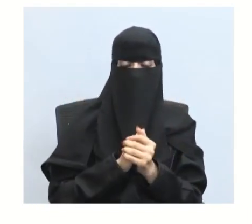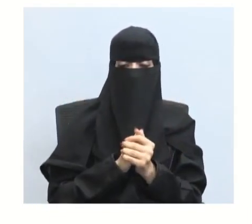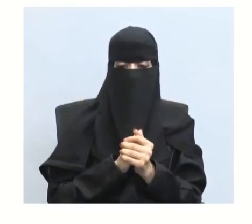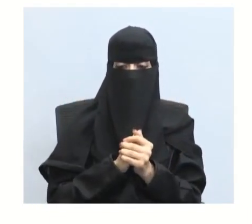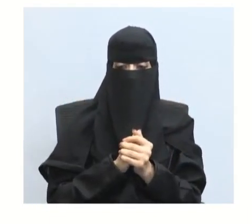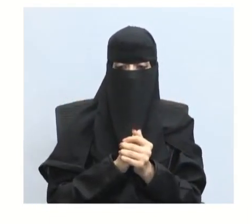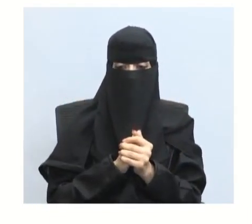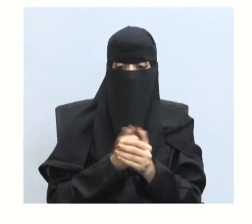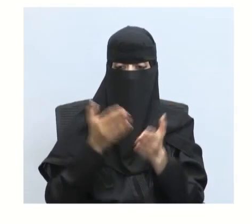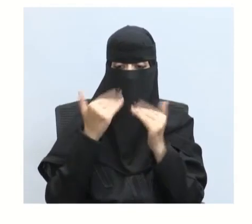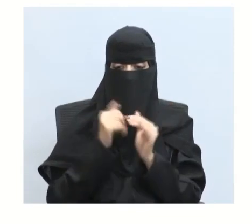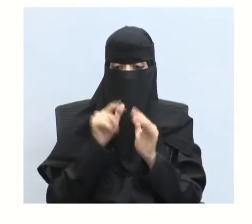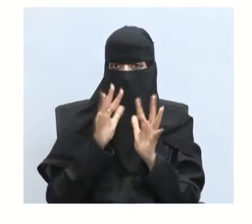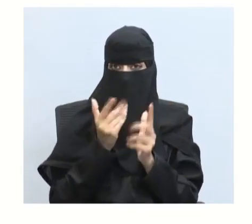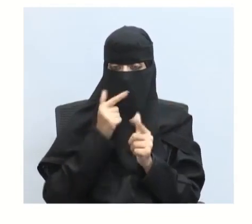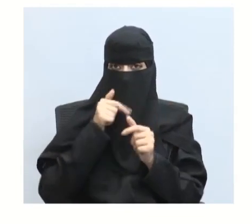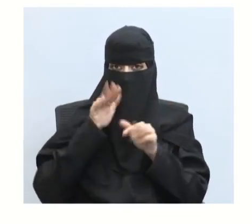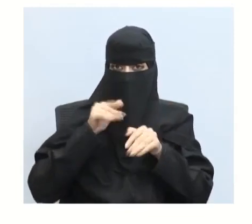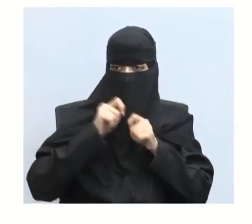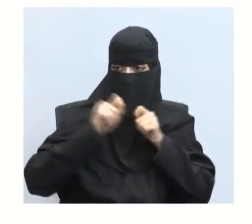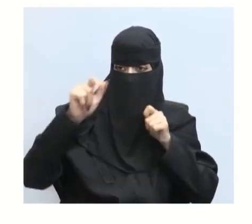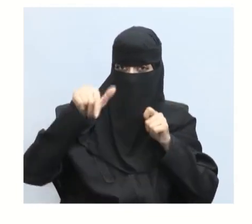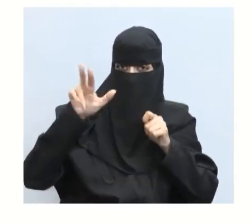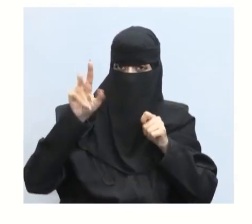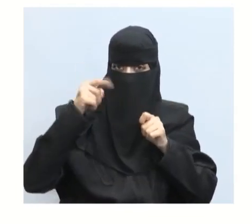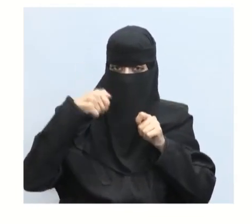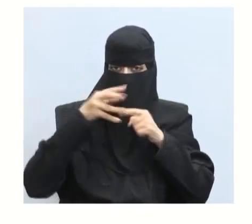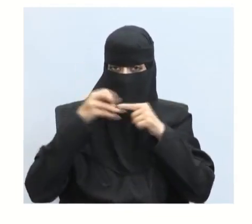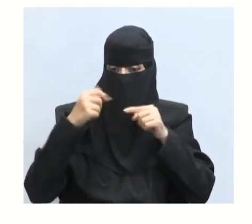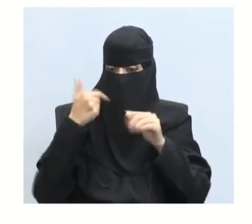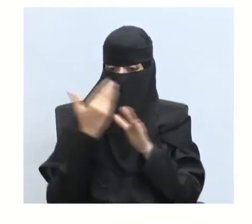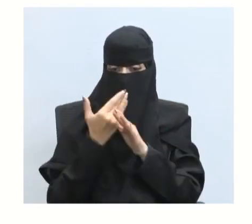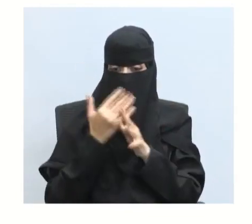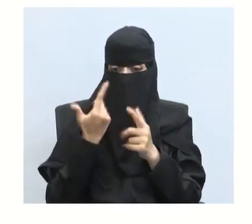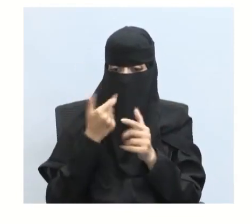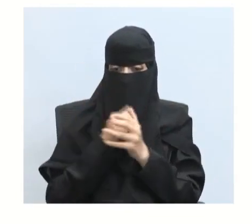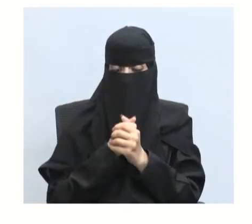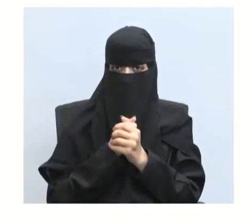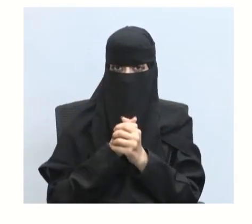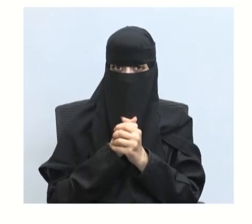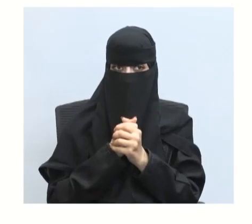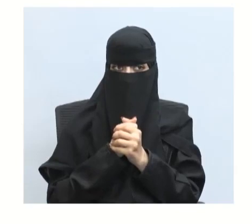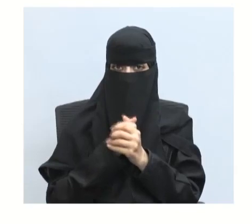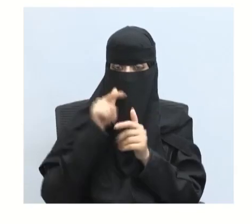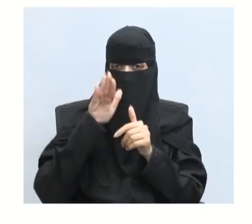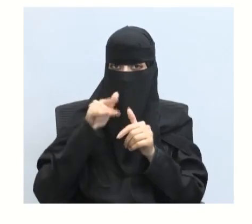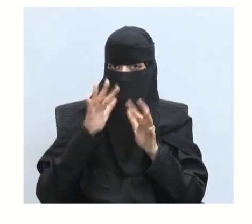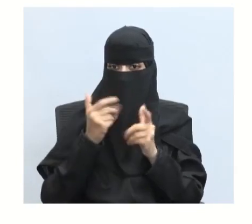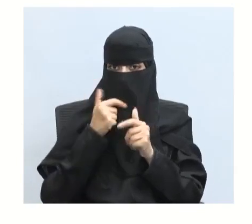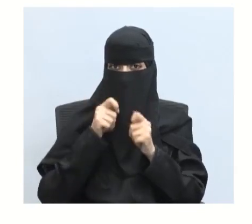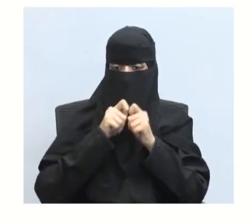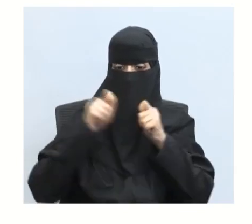مجال الرؤيه لماذا البعد البؤري سالب لماذا البعد البؤري للمراه المحدبه